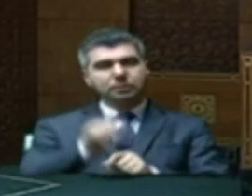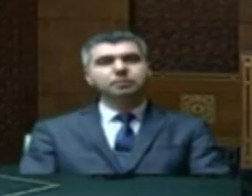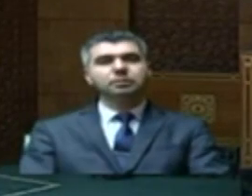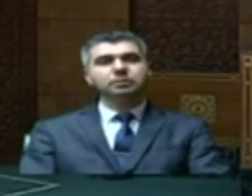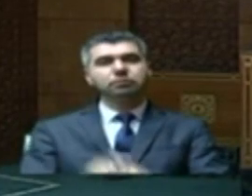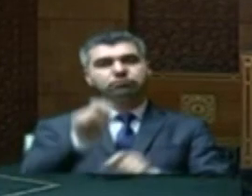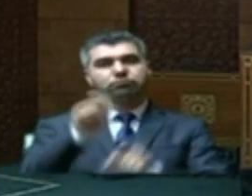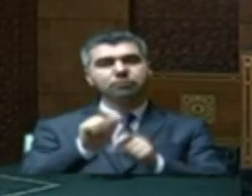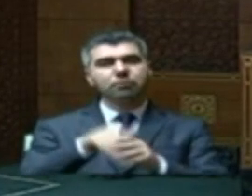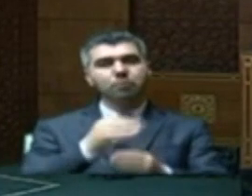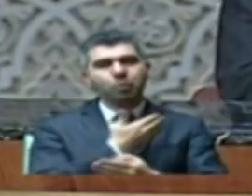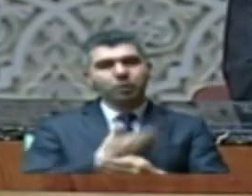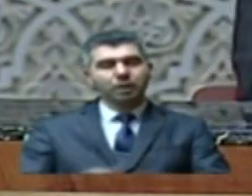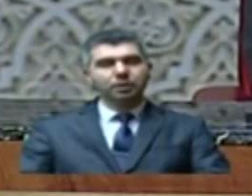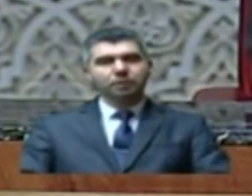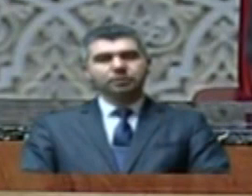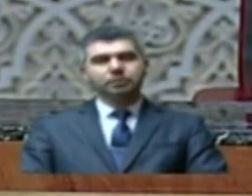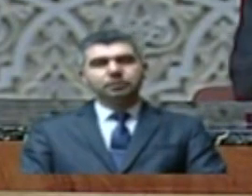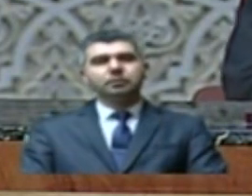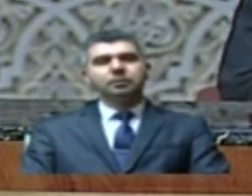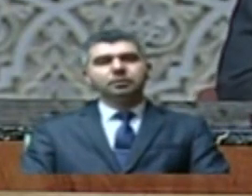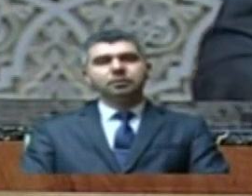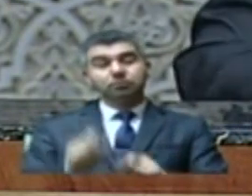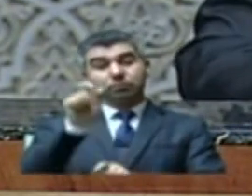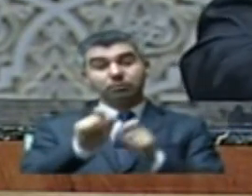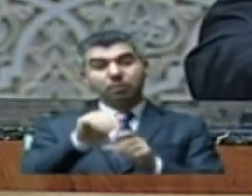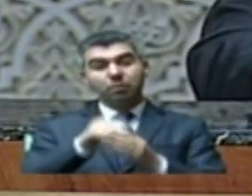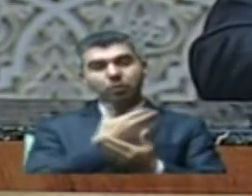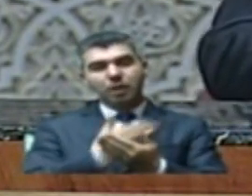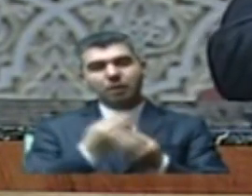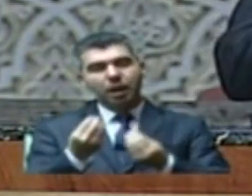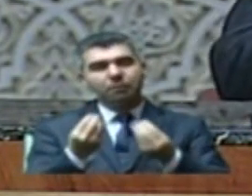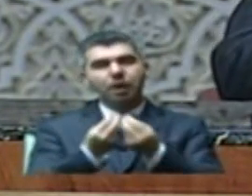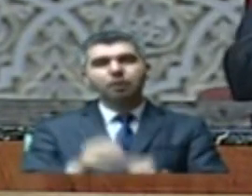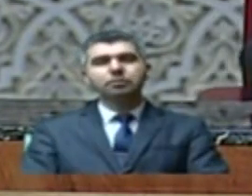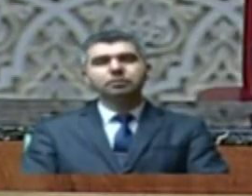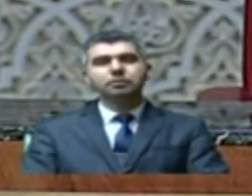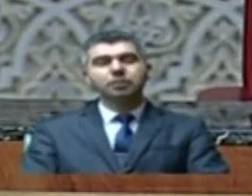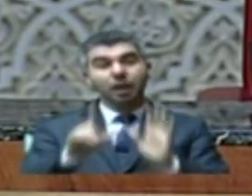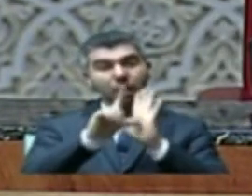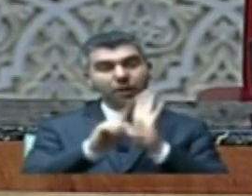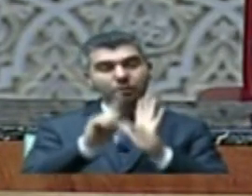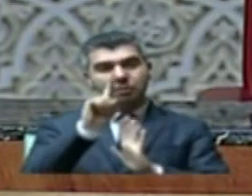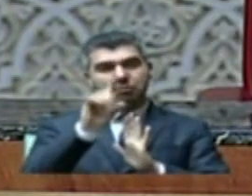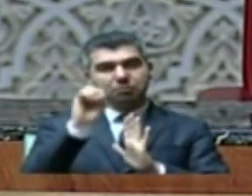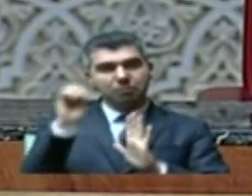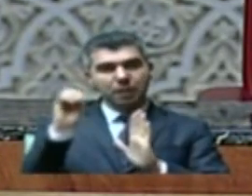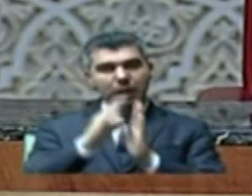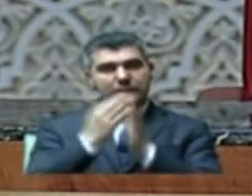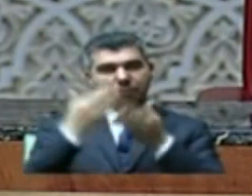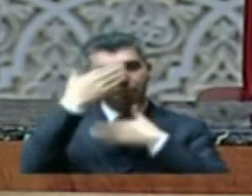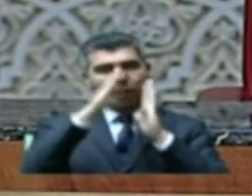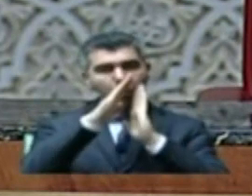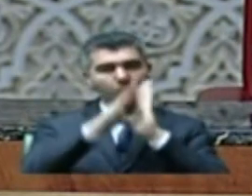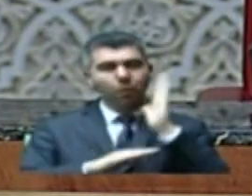سيدة المستشارات المحترمات، السادة المستشارون المحترمون، عملا بأحكام الفصل 100 من